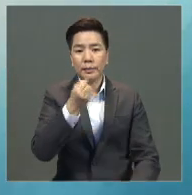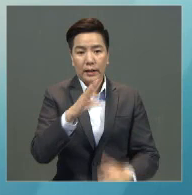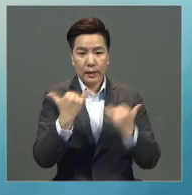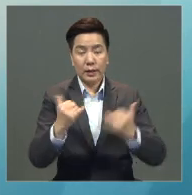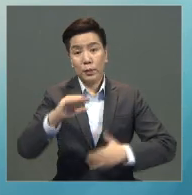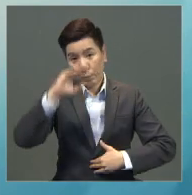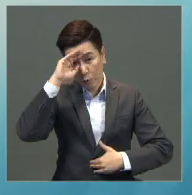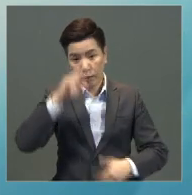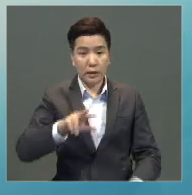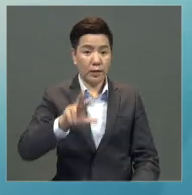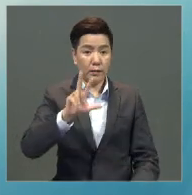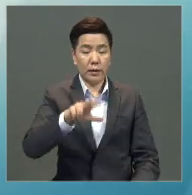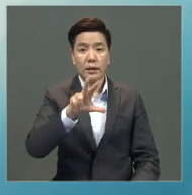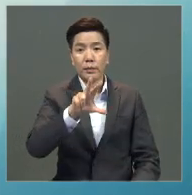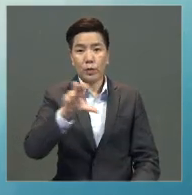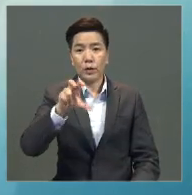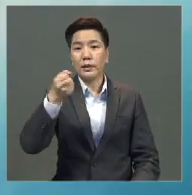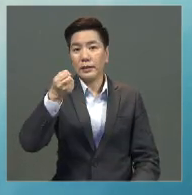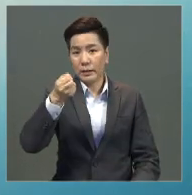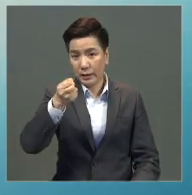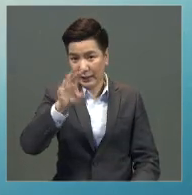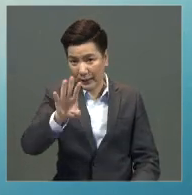รายนะครับอยู่ในสเตจคอทันทีนทั้งสิ้นนะครับทำให้ผู้ป่วยยืนยันสะสมอยู่ที่3345